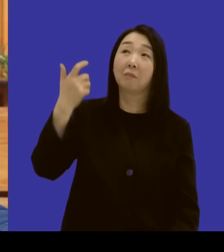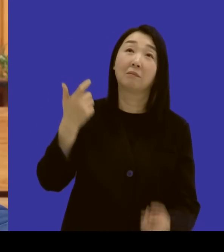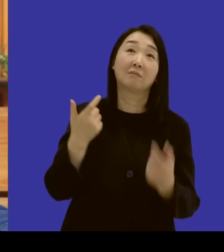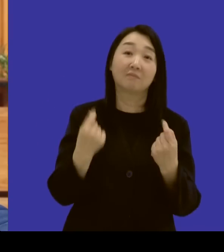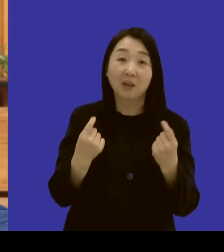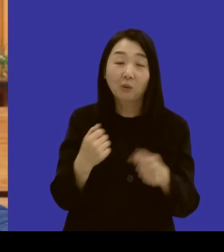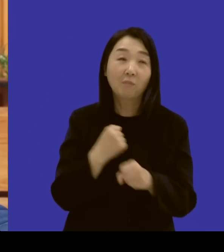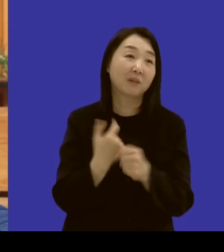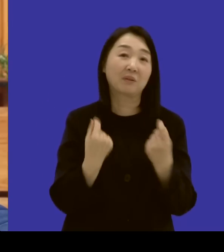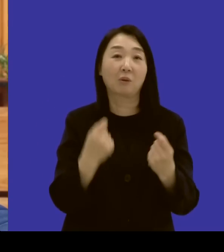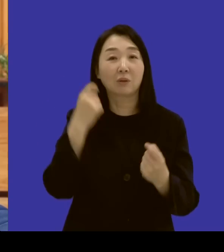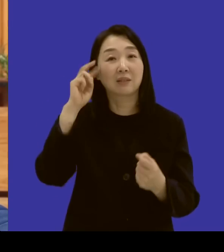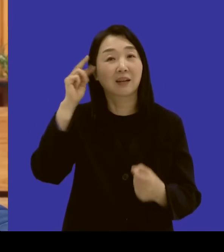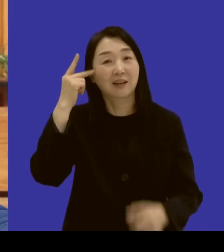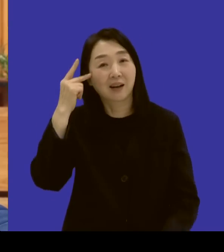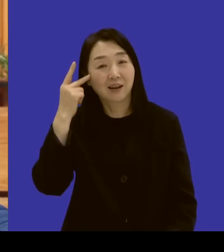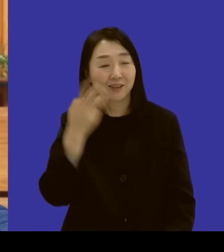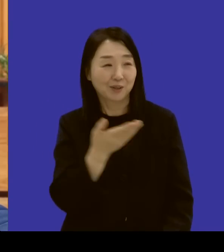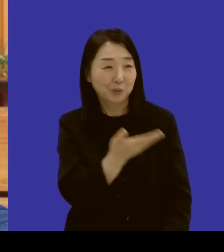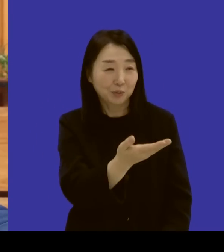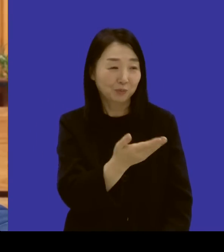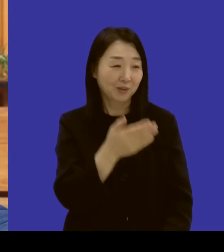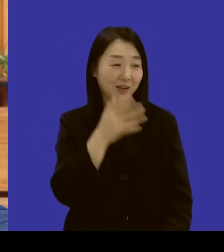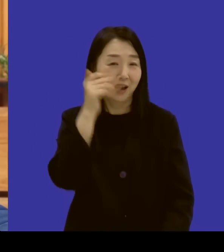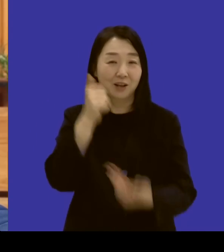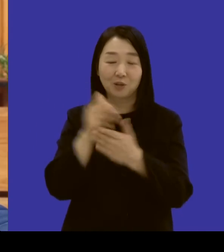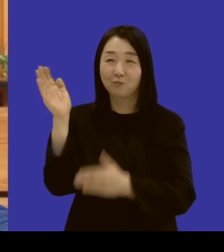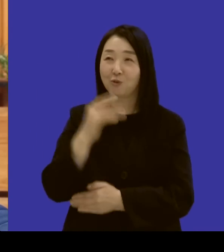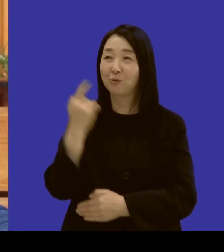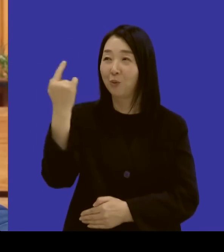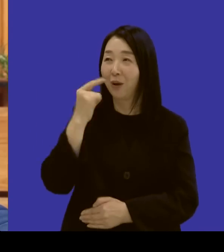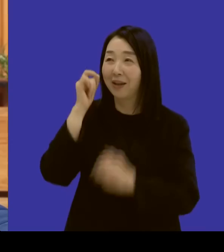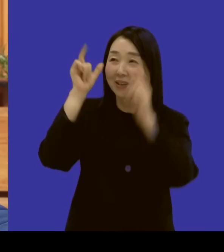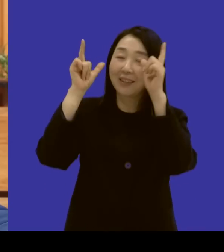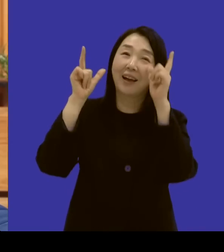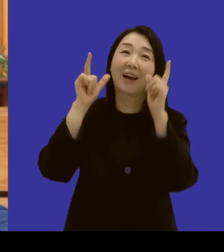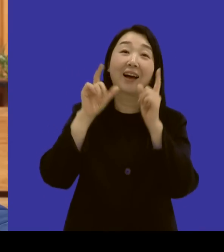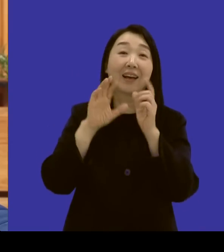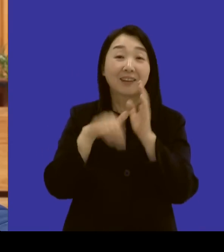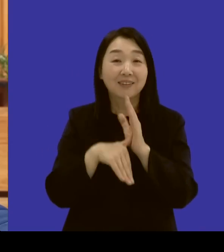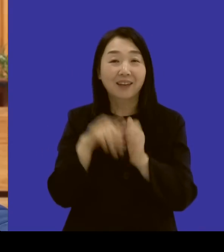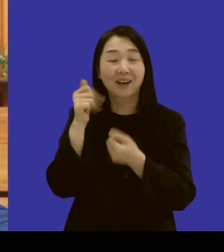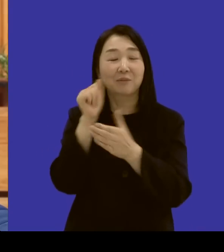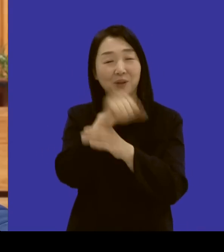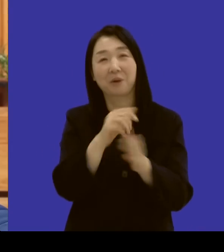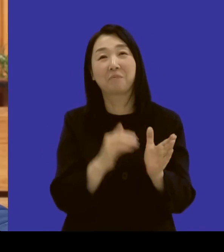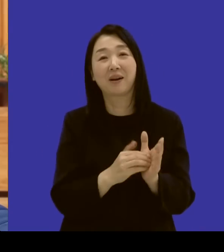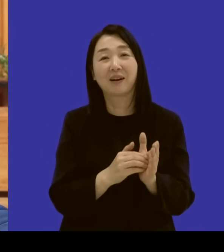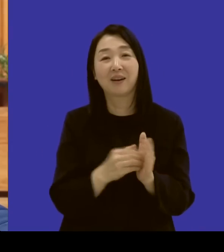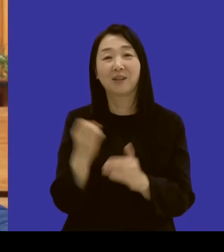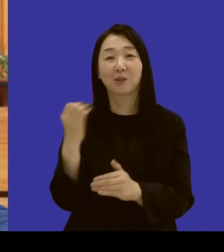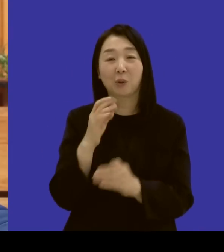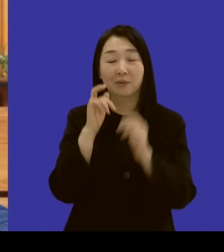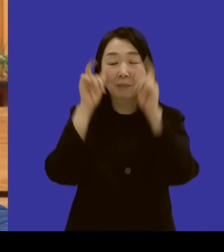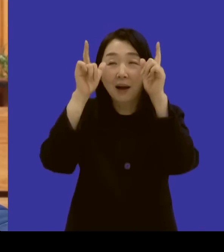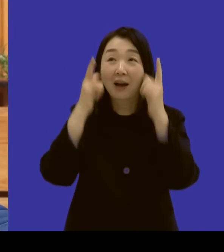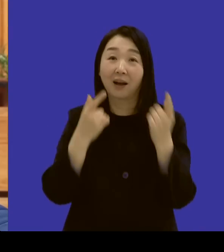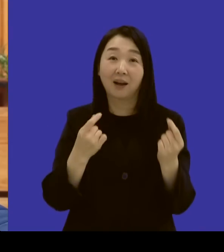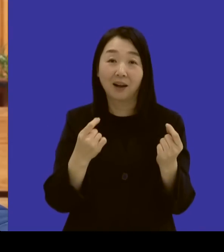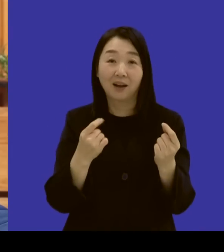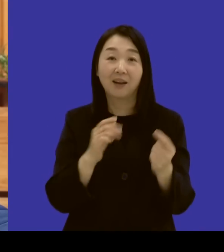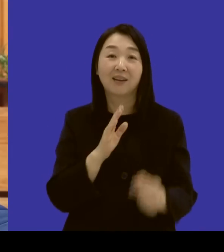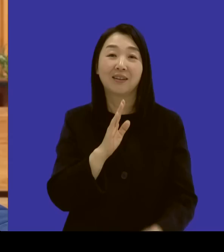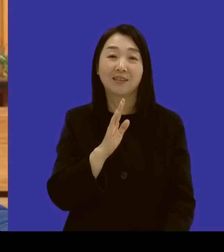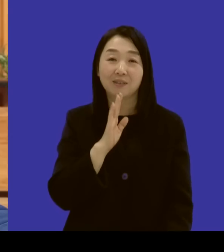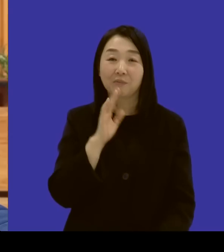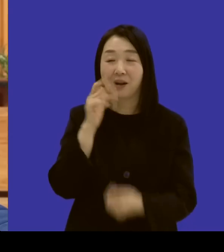그래서 비로소 교수님께서도 그것이 하나님으로부터 온 것이라는 것을 깨닫게 되는 순간을 하나님께서 허락을 하셨고 그것을 깨닫게 되니